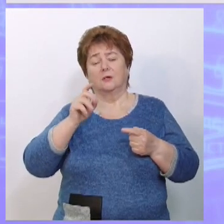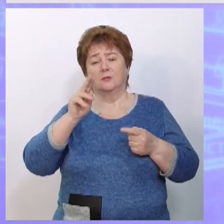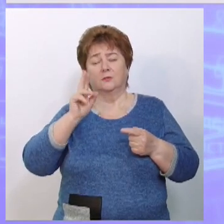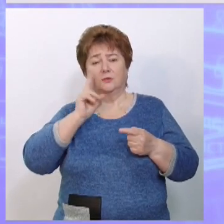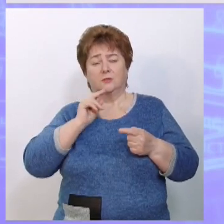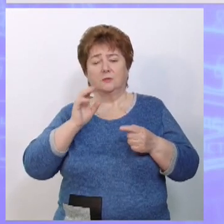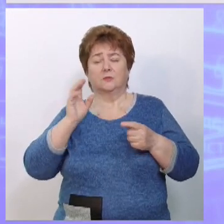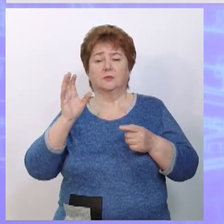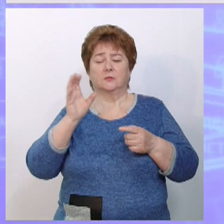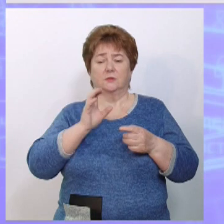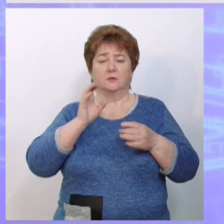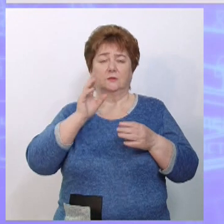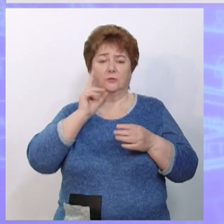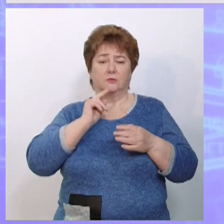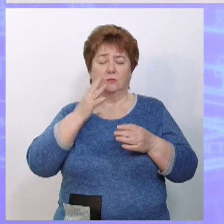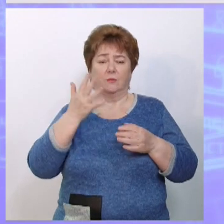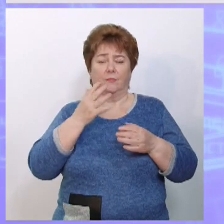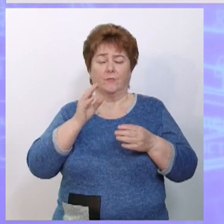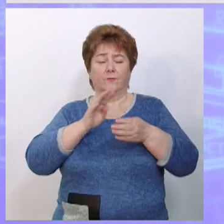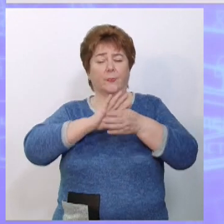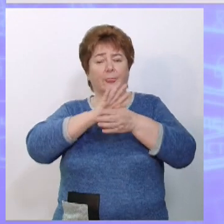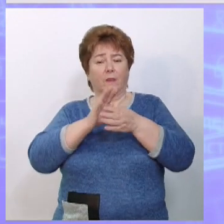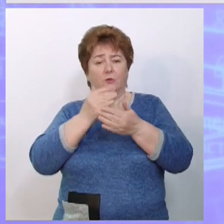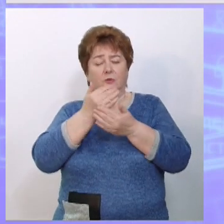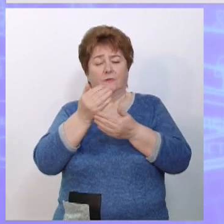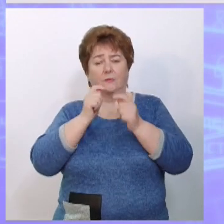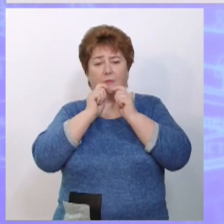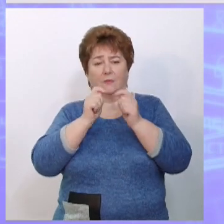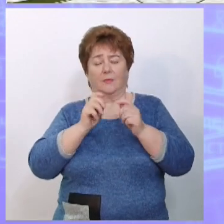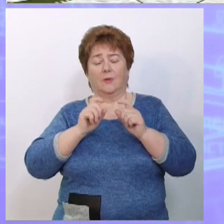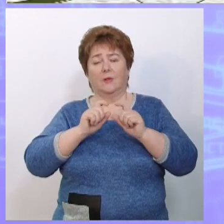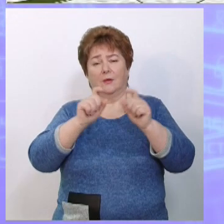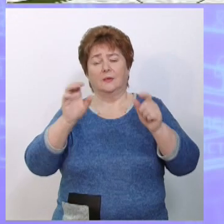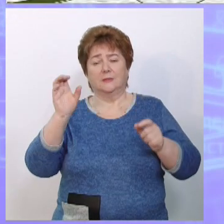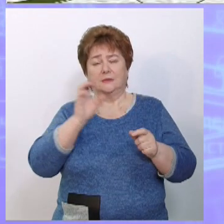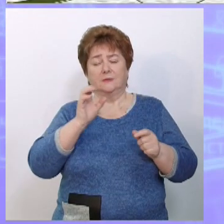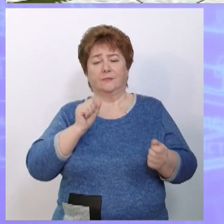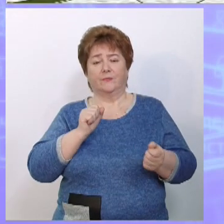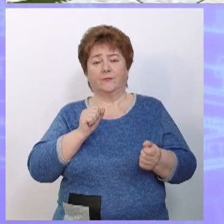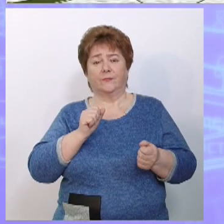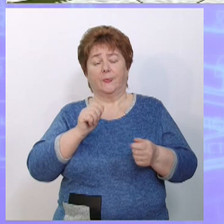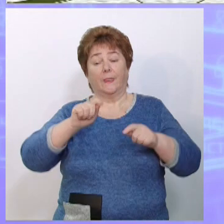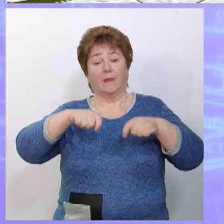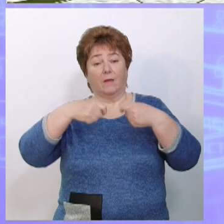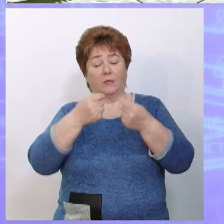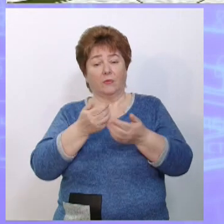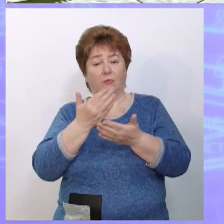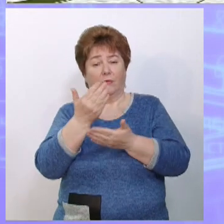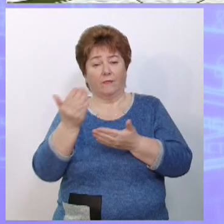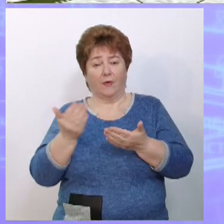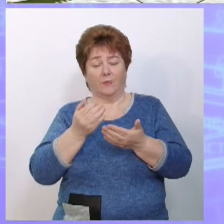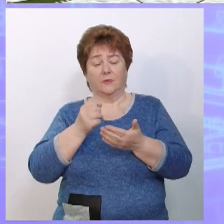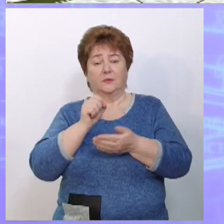числом 5. Ёжик дарит вам букву «С» и дает вам